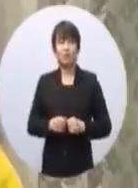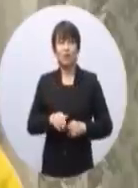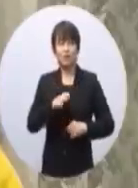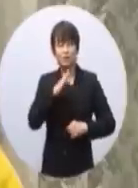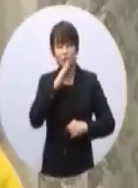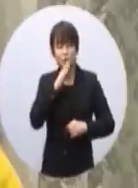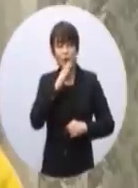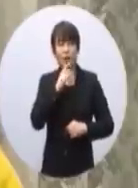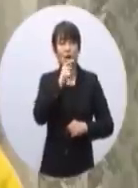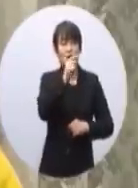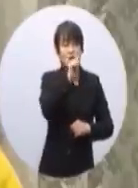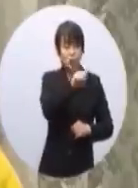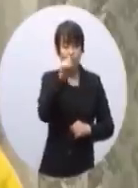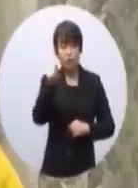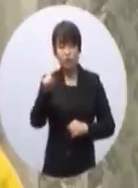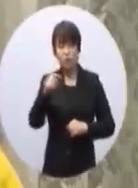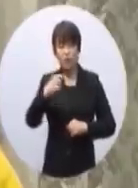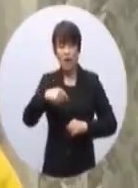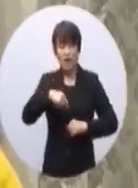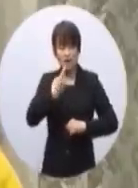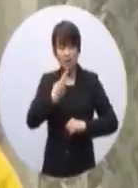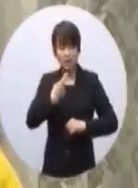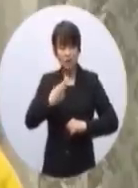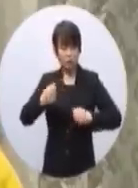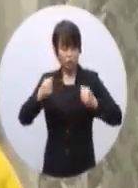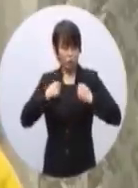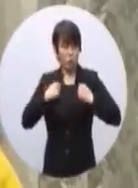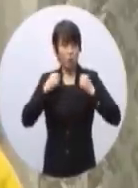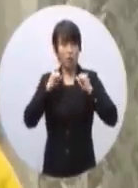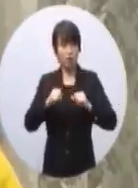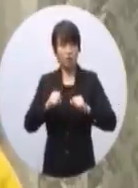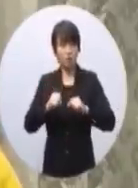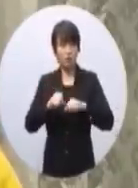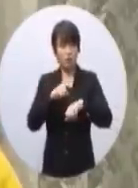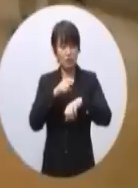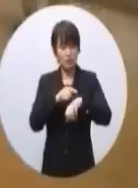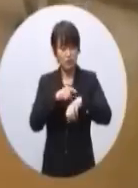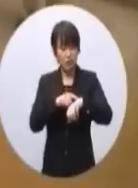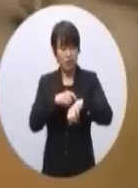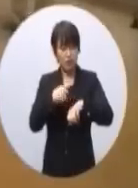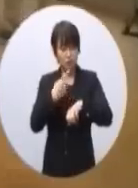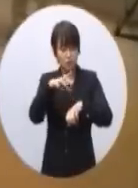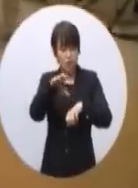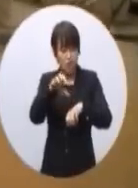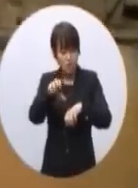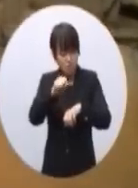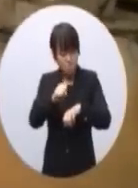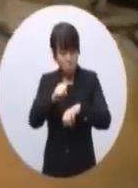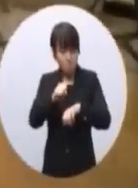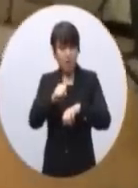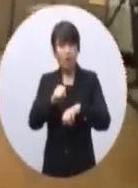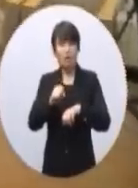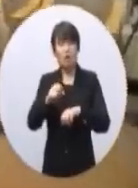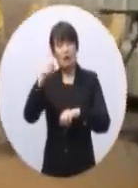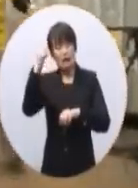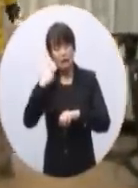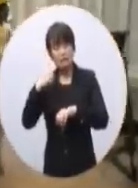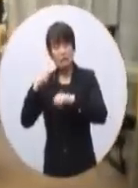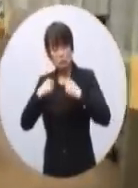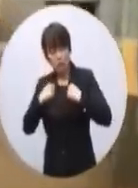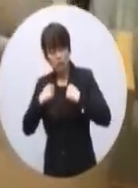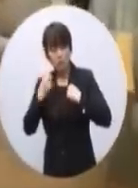人一人がね、自主トレをやってますね。時間を取って朝トレーニングしたり夕方した